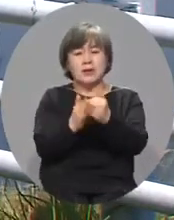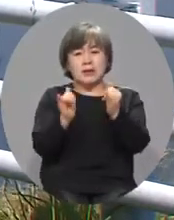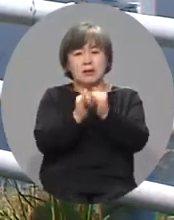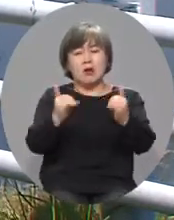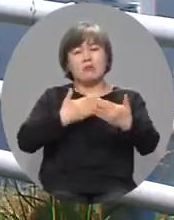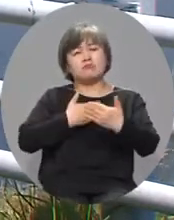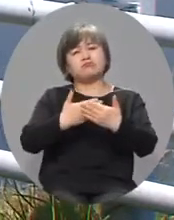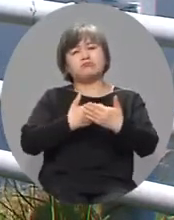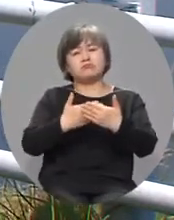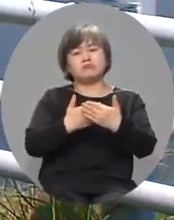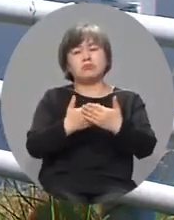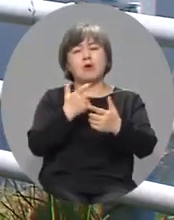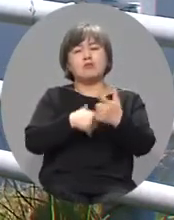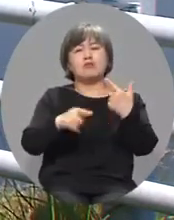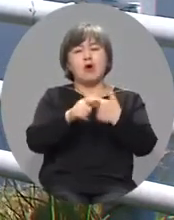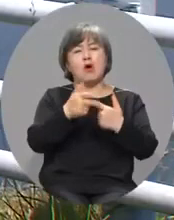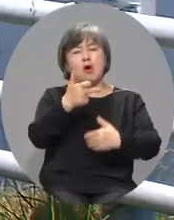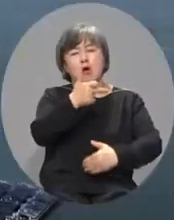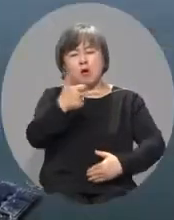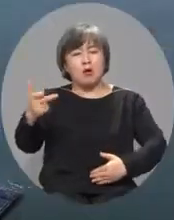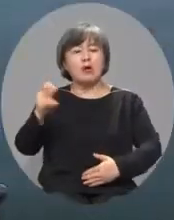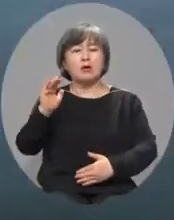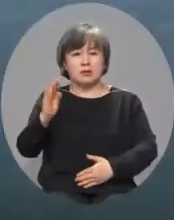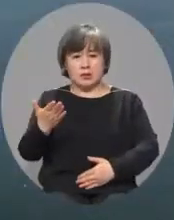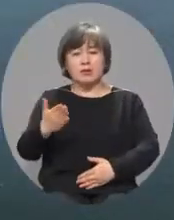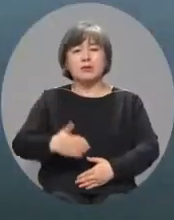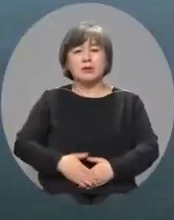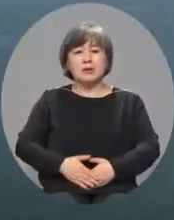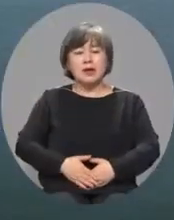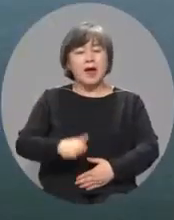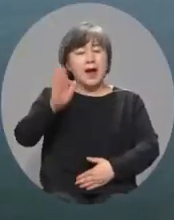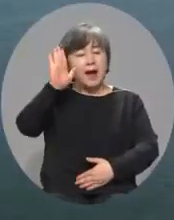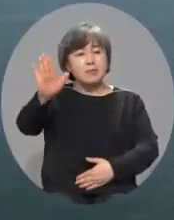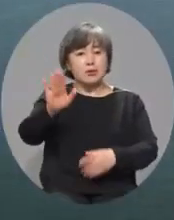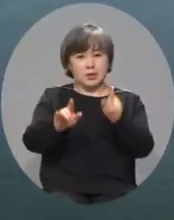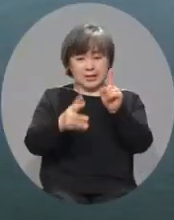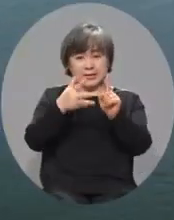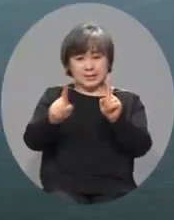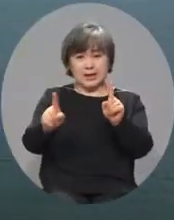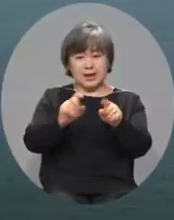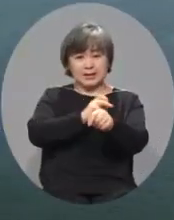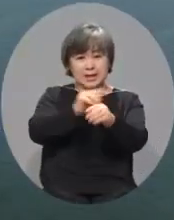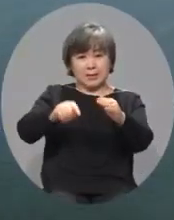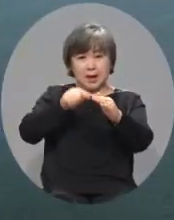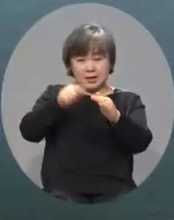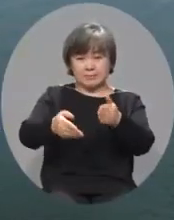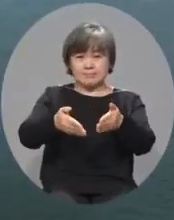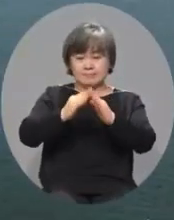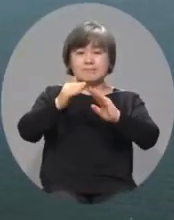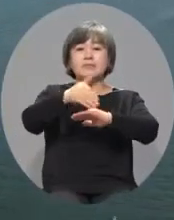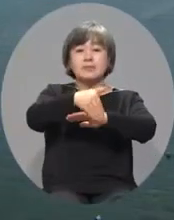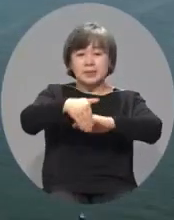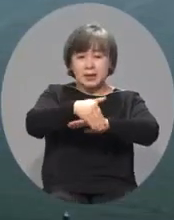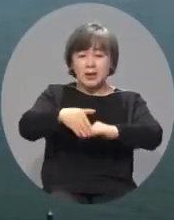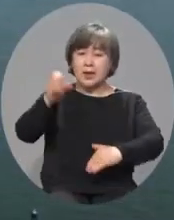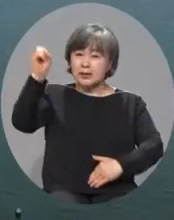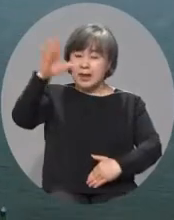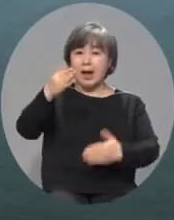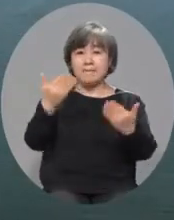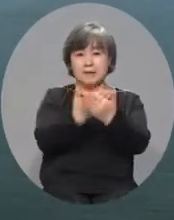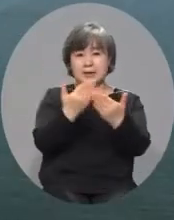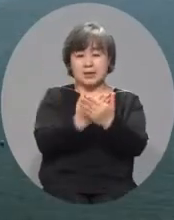주민들의 불안감도 커질 수밖에 없습니다. 향후 1차로 새만금에 설치될 예정인 태양광